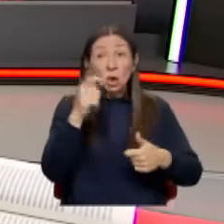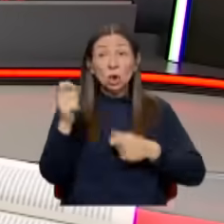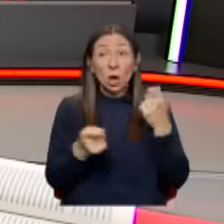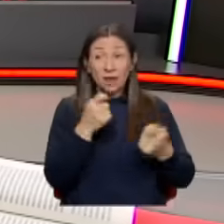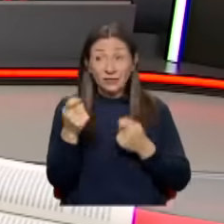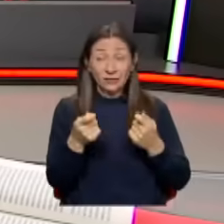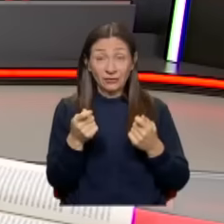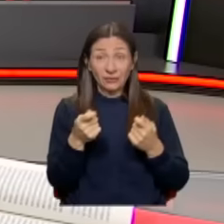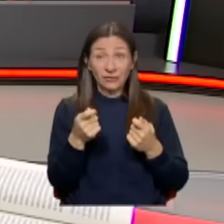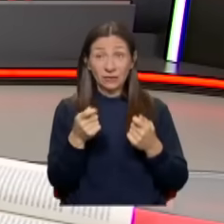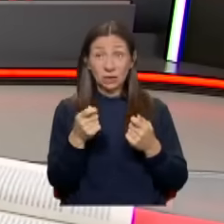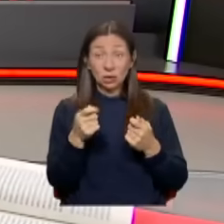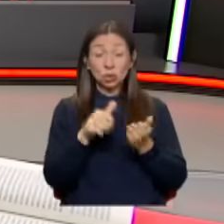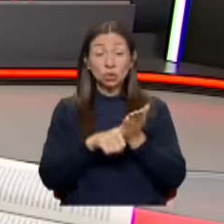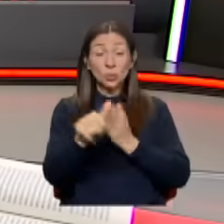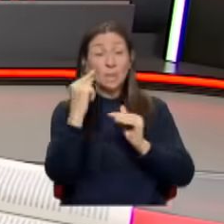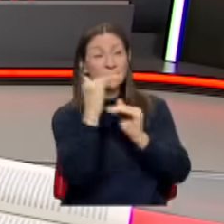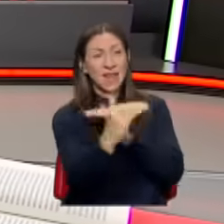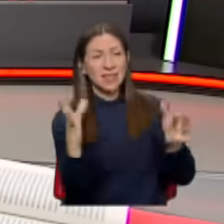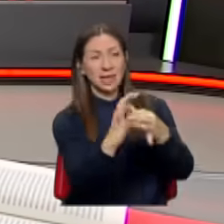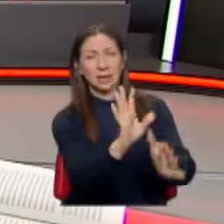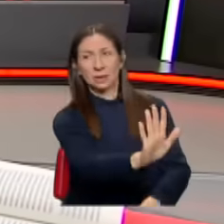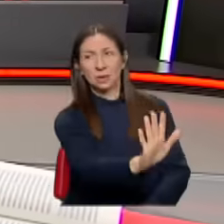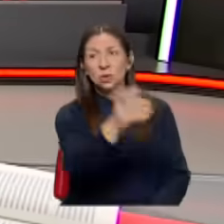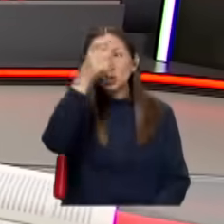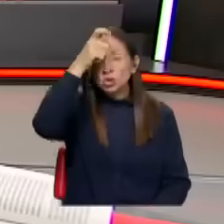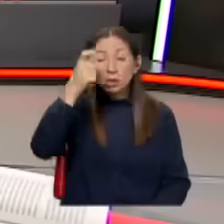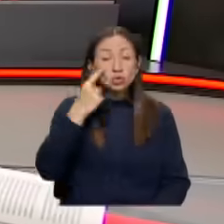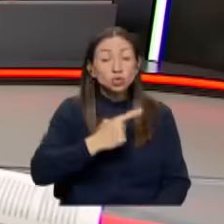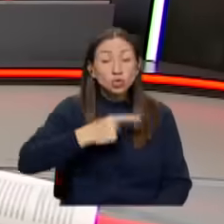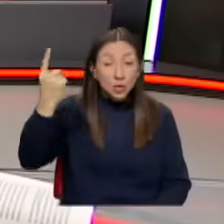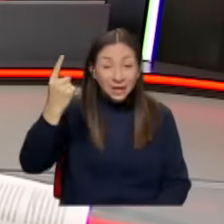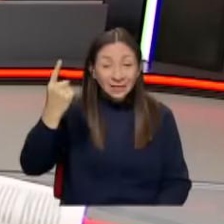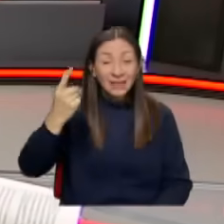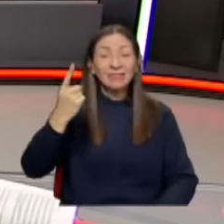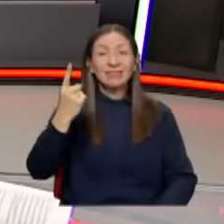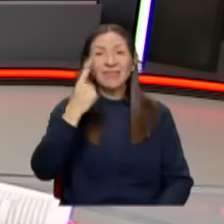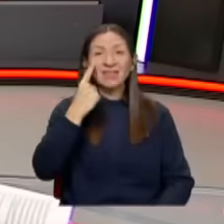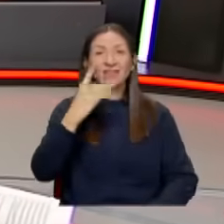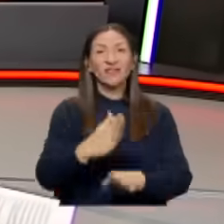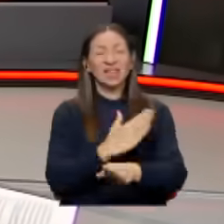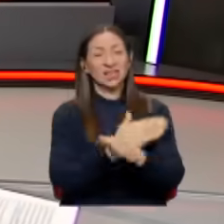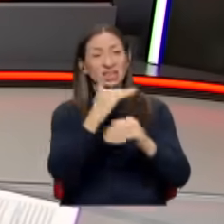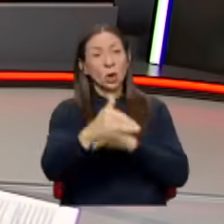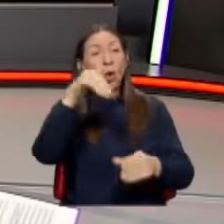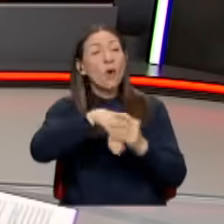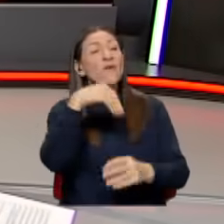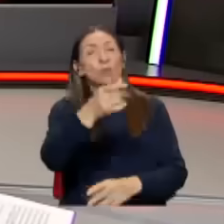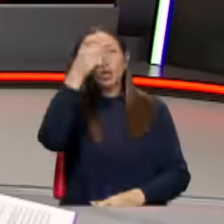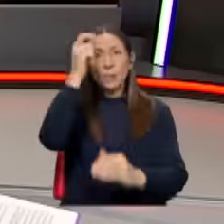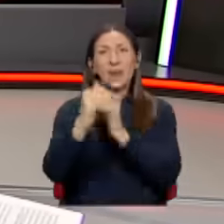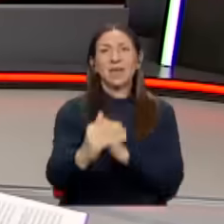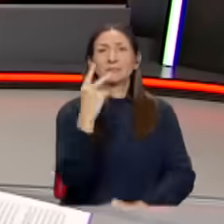görevi tümüyle milletle ilgili. Türkiye Cumhuriyeti Devleti'nin vatandaşları, seçmenleri, Türk